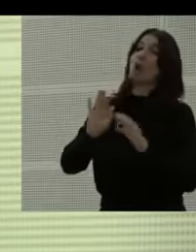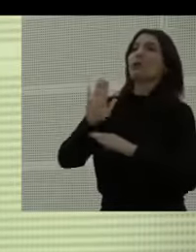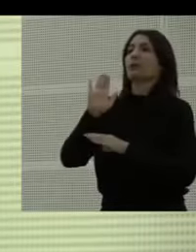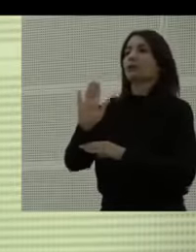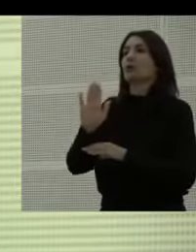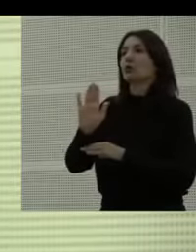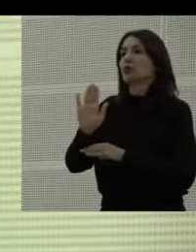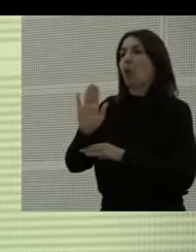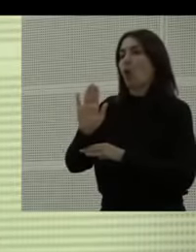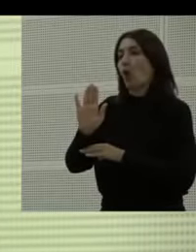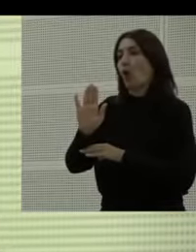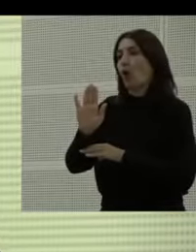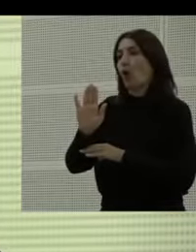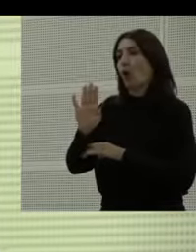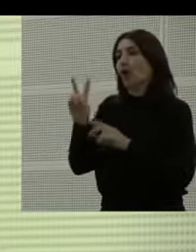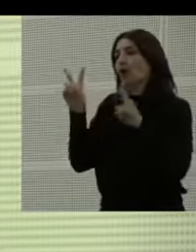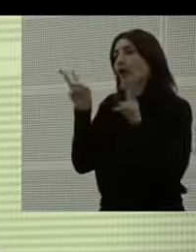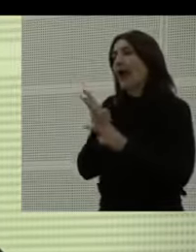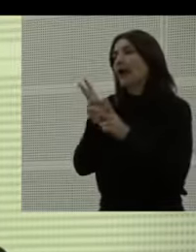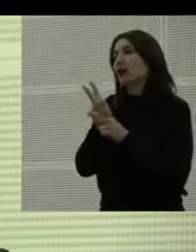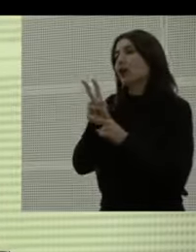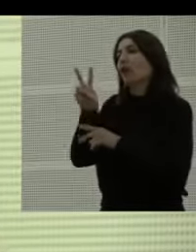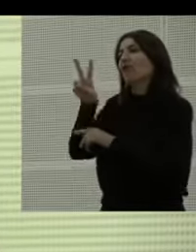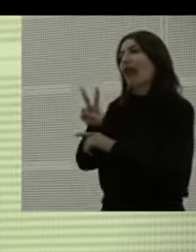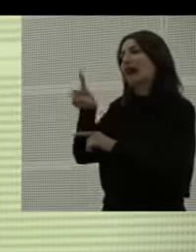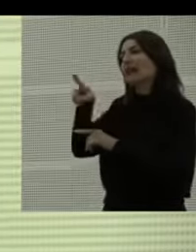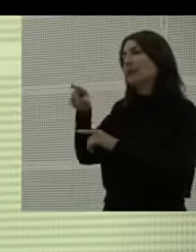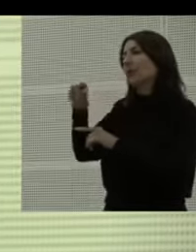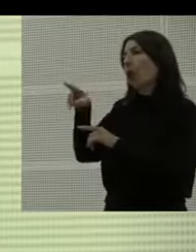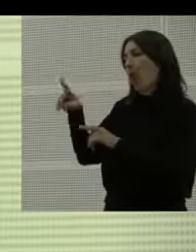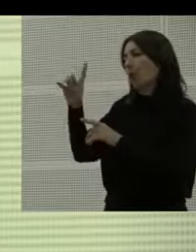Popp, cui viene analizzato, diciamo un po' così, quelli che sono